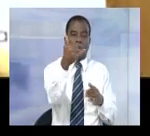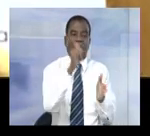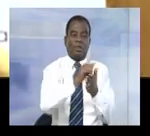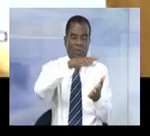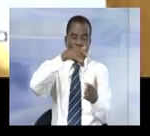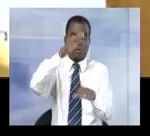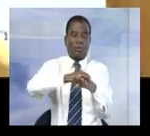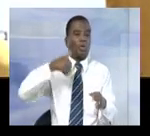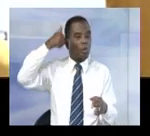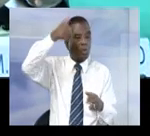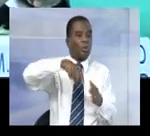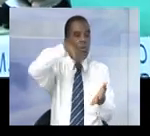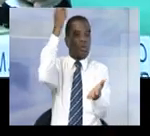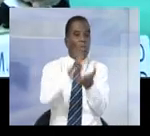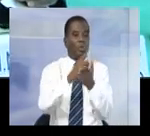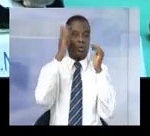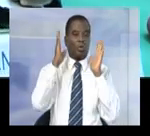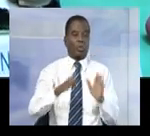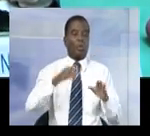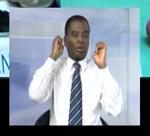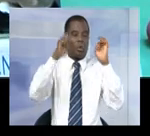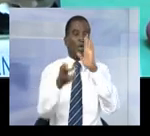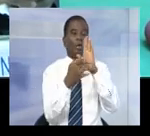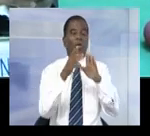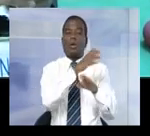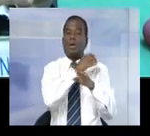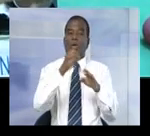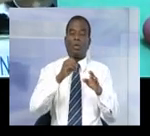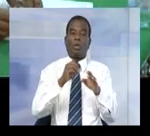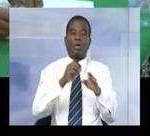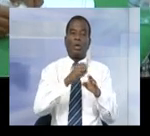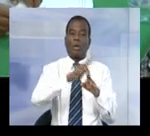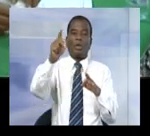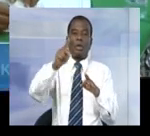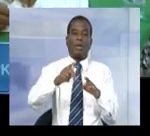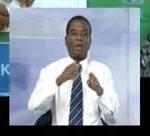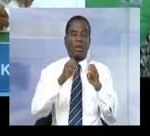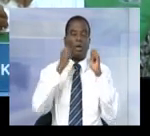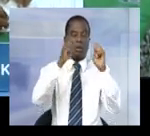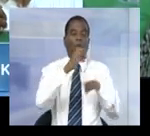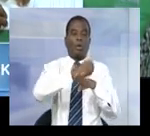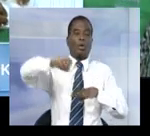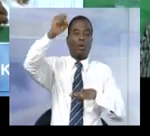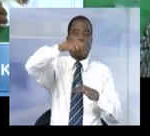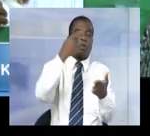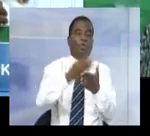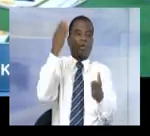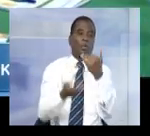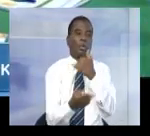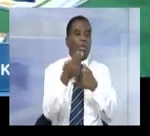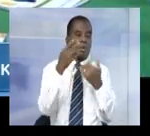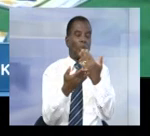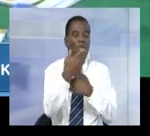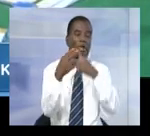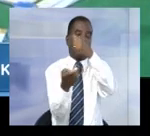étude sur le devenir des diplômés de l'enseignement technique et de la formation professionnelle ainsi que de l'enseignement supérieur est financée par la BAD, qui